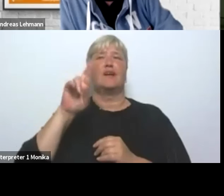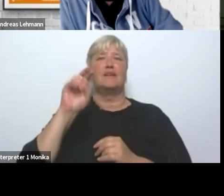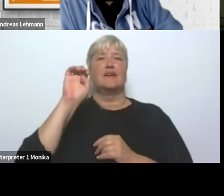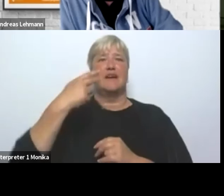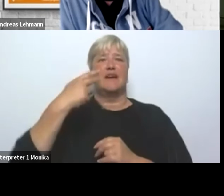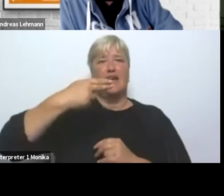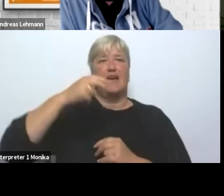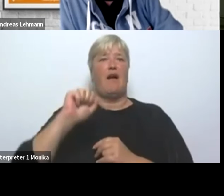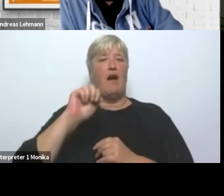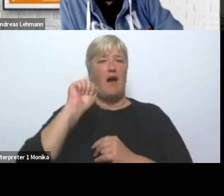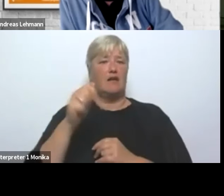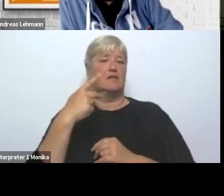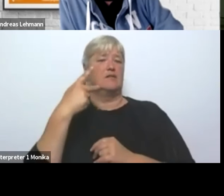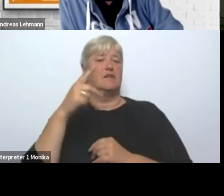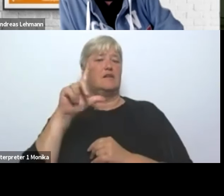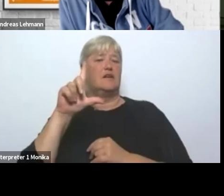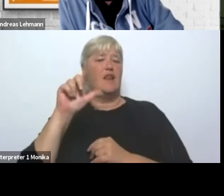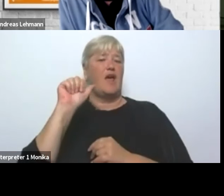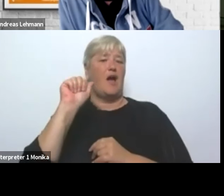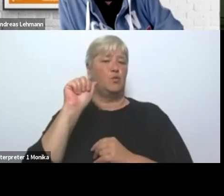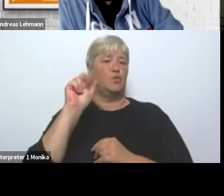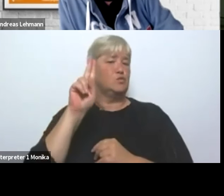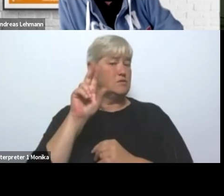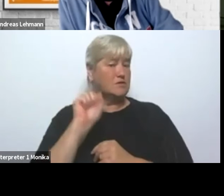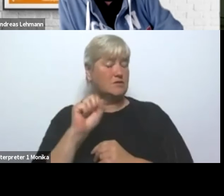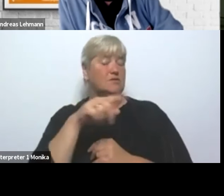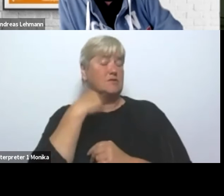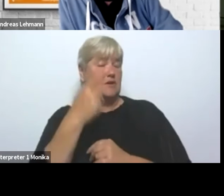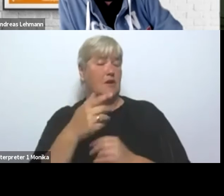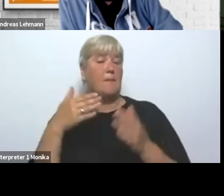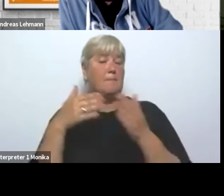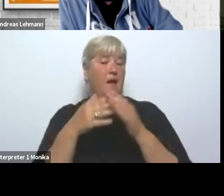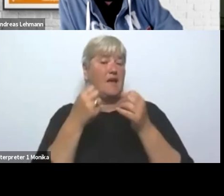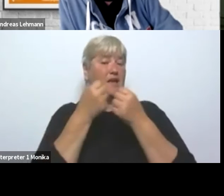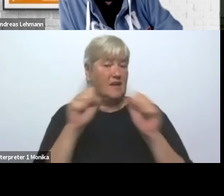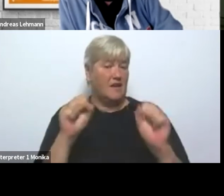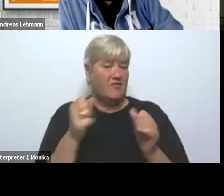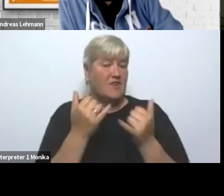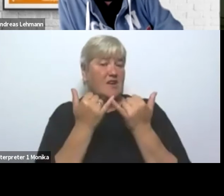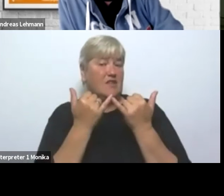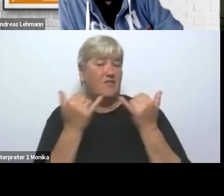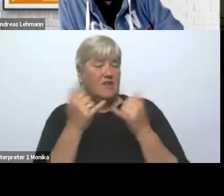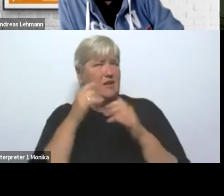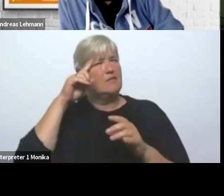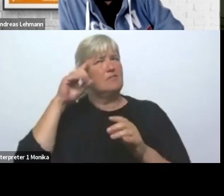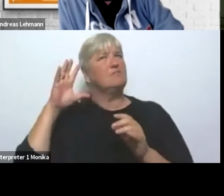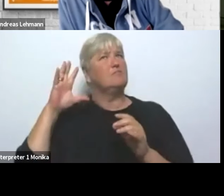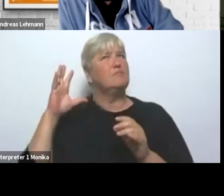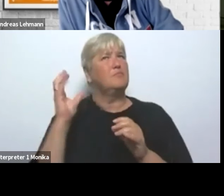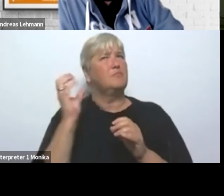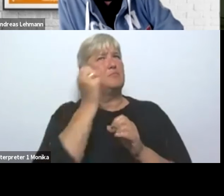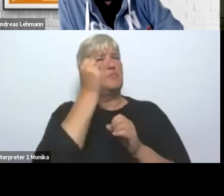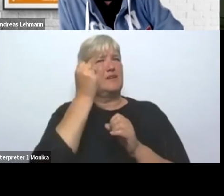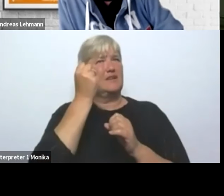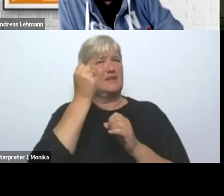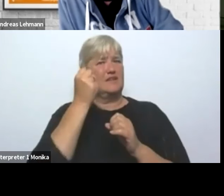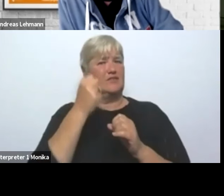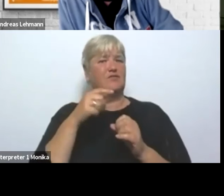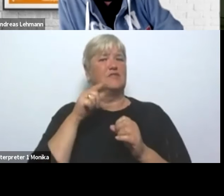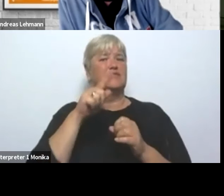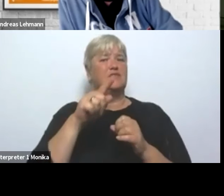der Barrierefreiheit seht. Man kann das so schön auf den Begriff bringen, die Corporate Social